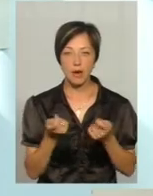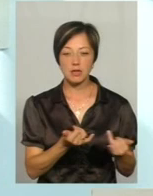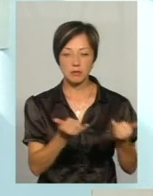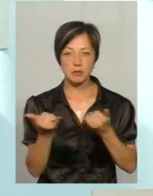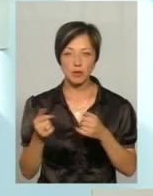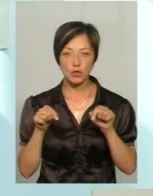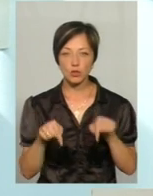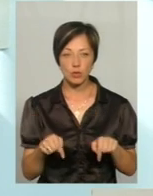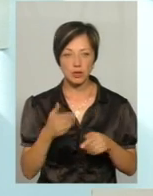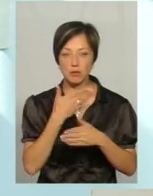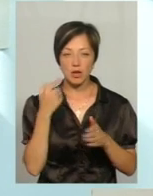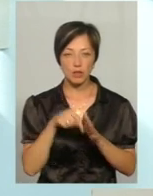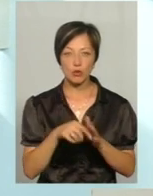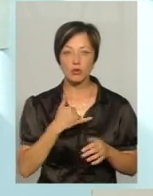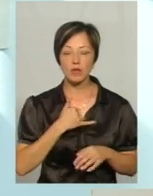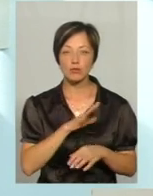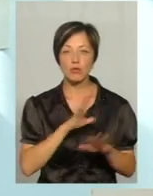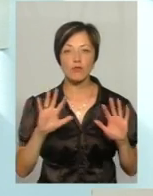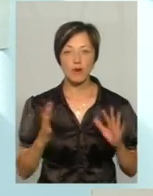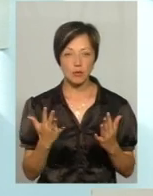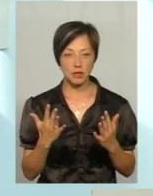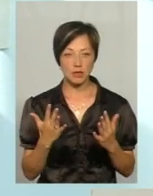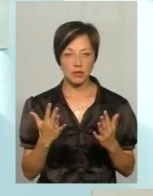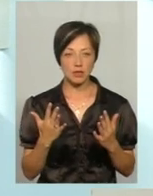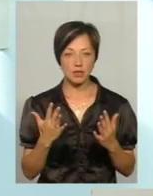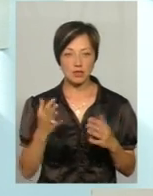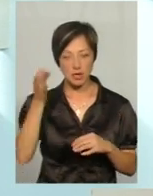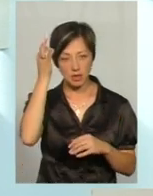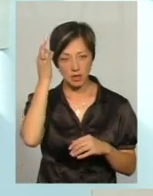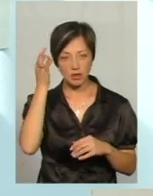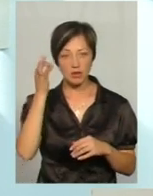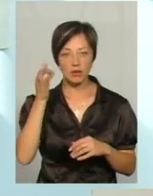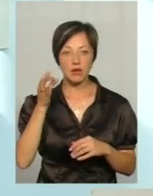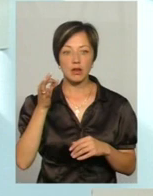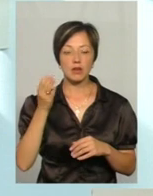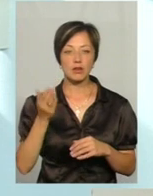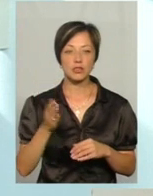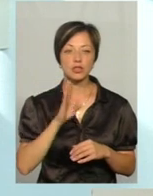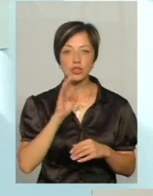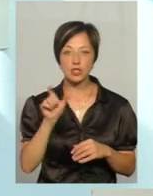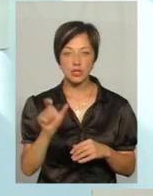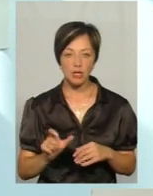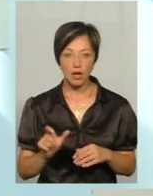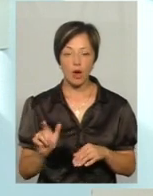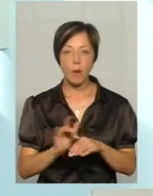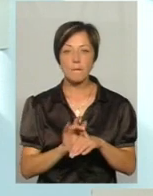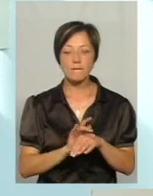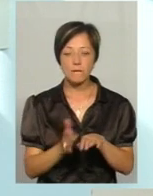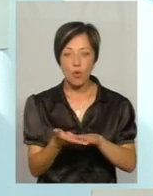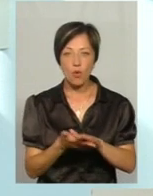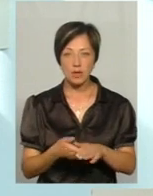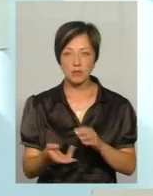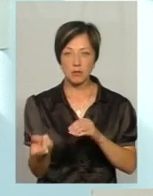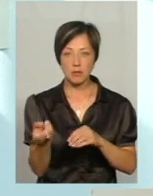тут не грає ролі. В нас був випадок, згадаю зараз той, хто, про кого я говорю, що жінка боса прийшла, тобто